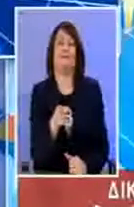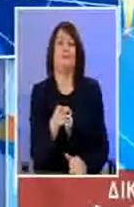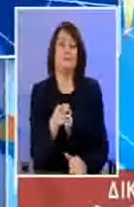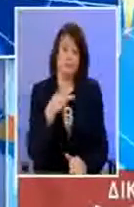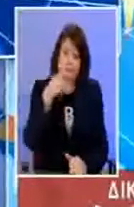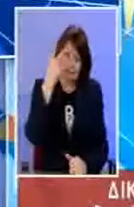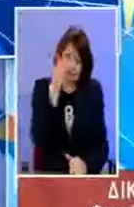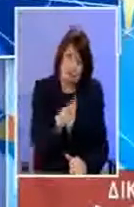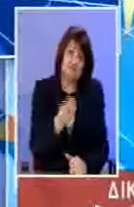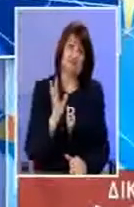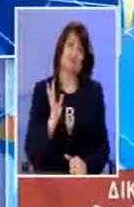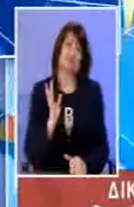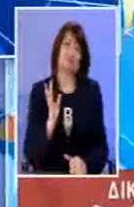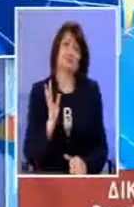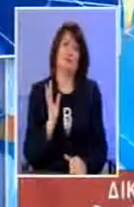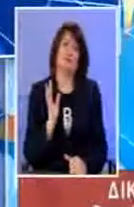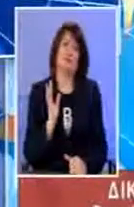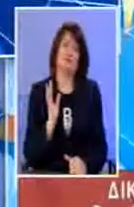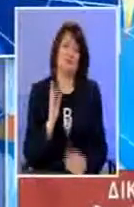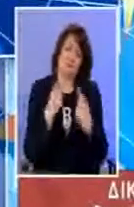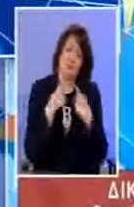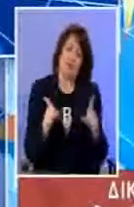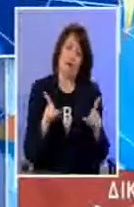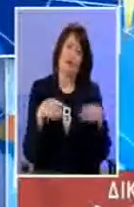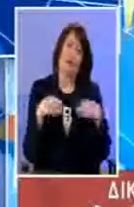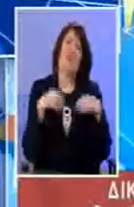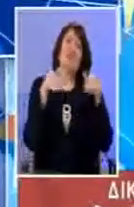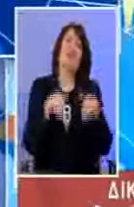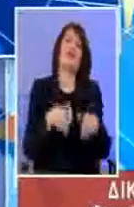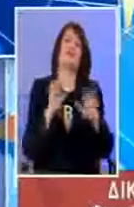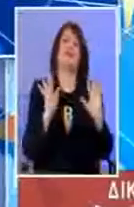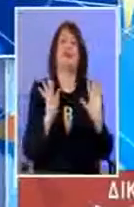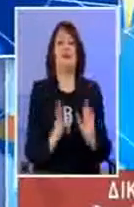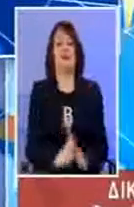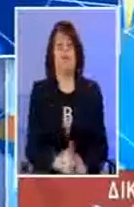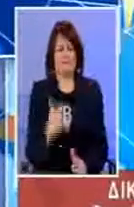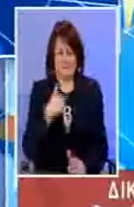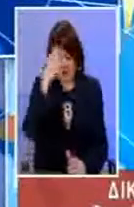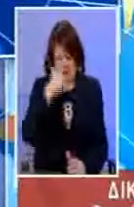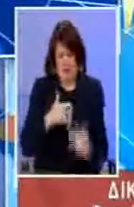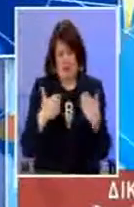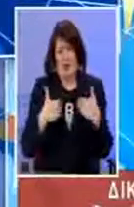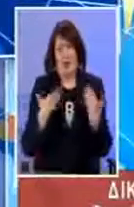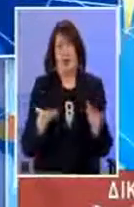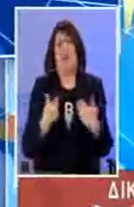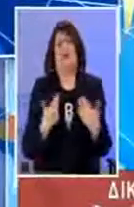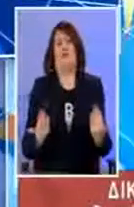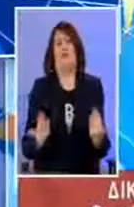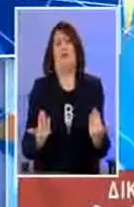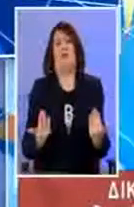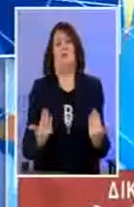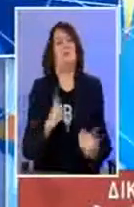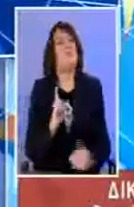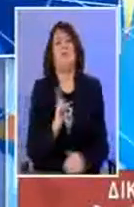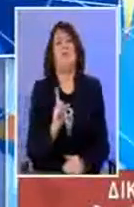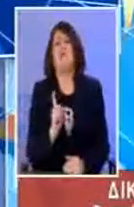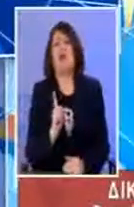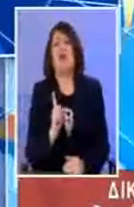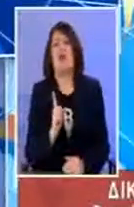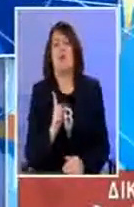δικαίωμα, το δικαίωμα στη διαφορετικότητα. Να είσαι αυτός που είσαι, χωρίς να πρέπει να